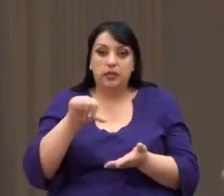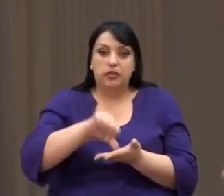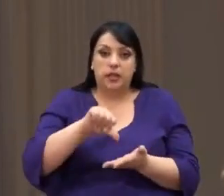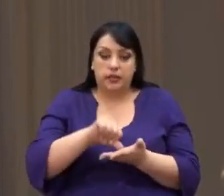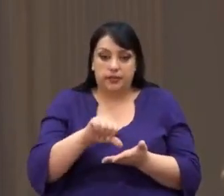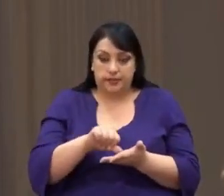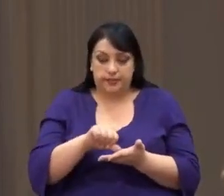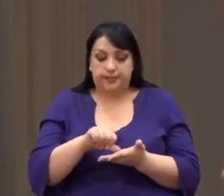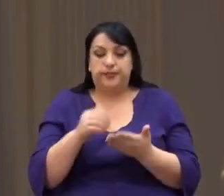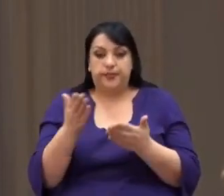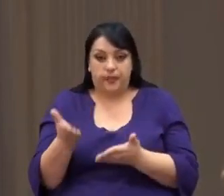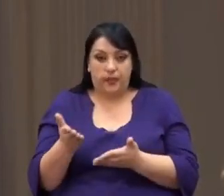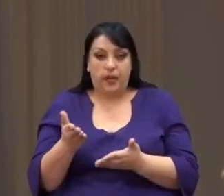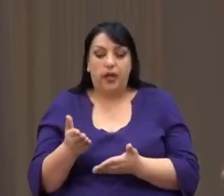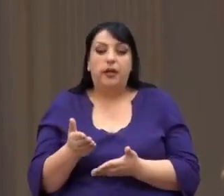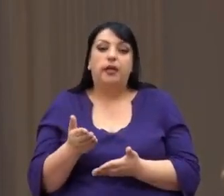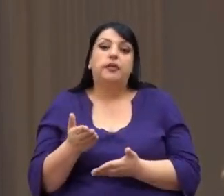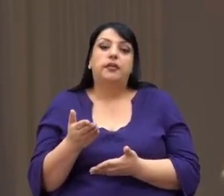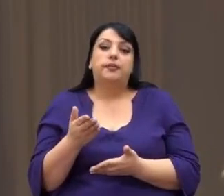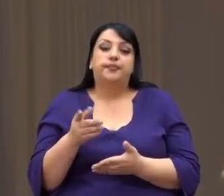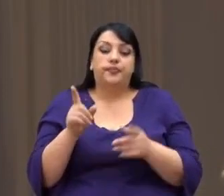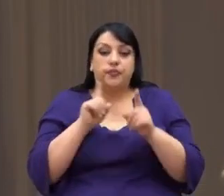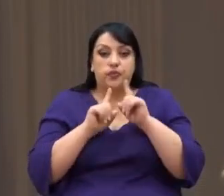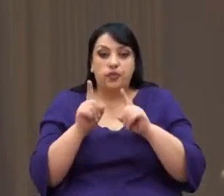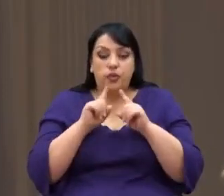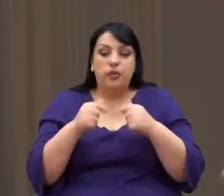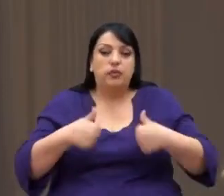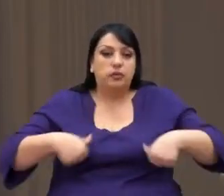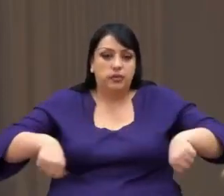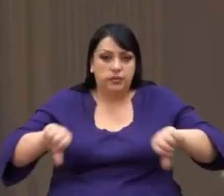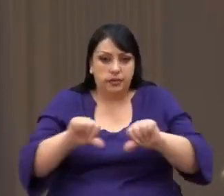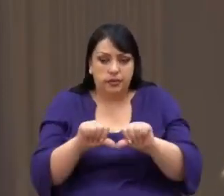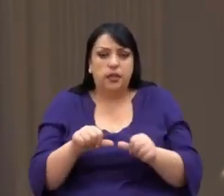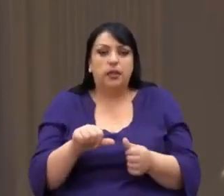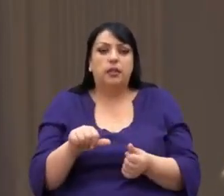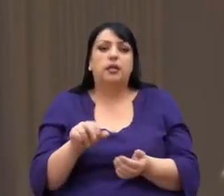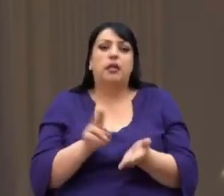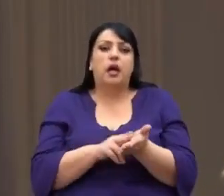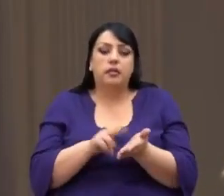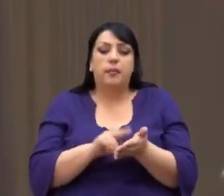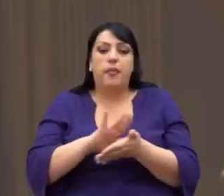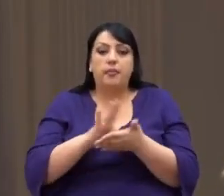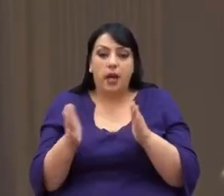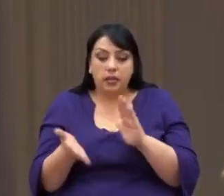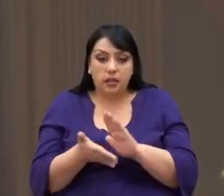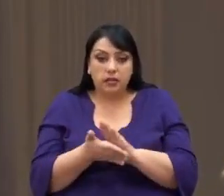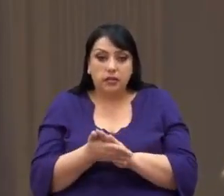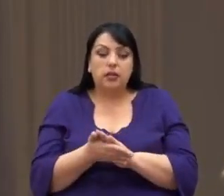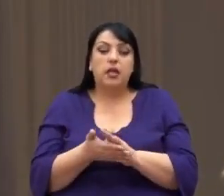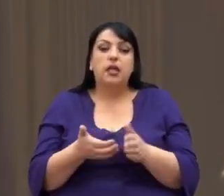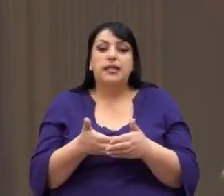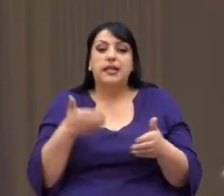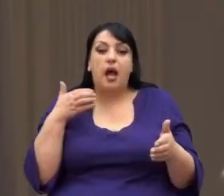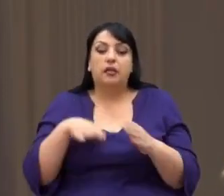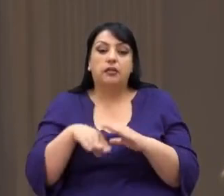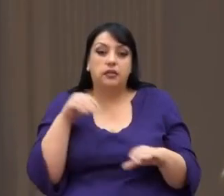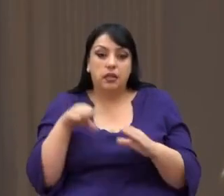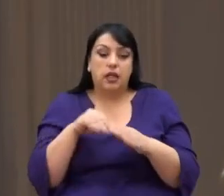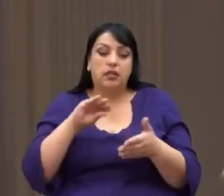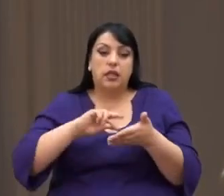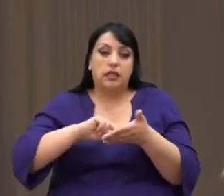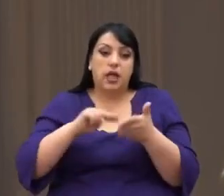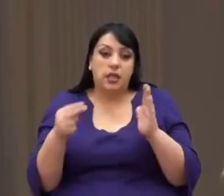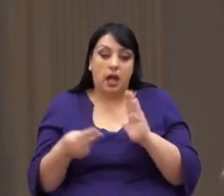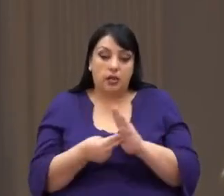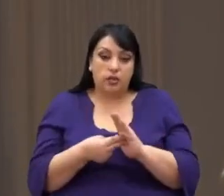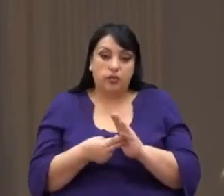դերակատարին։ Ազգային ժողովի մեծամասնություն կազմող քաղաքացիական պայմանագրի նախընտրական ծրագրում,